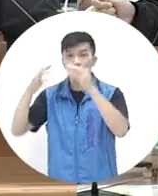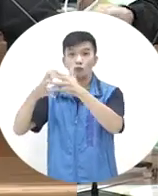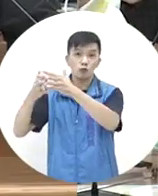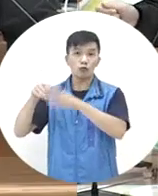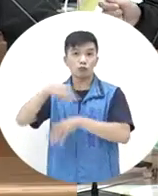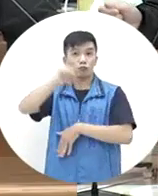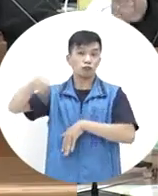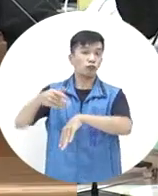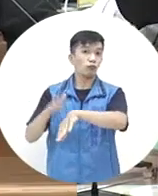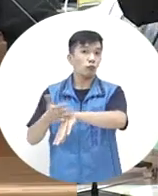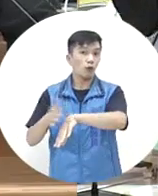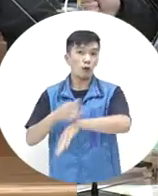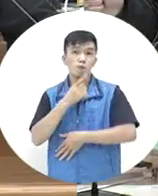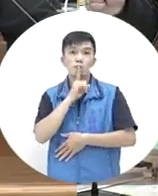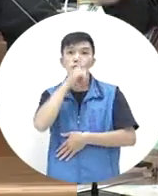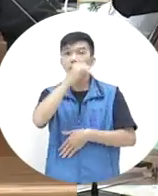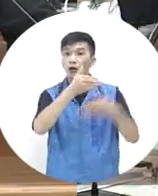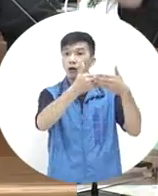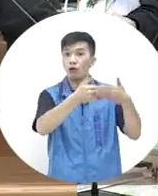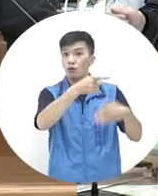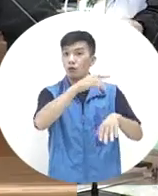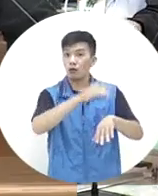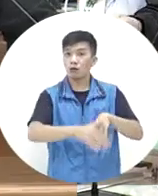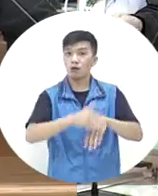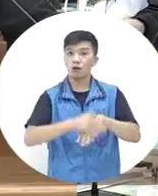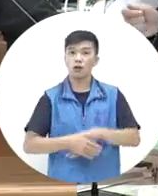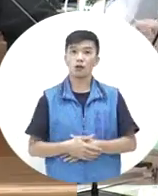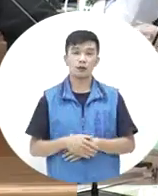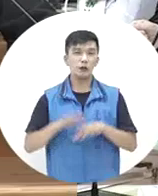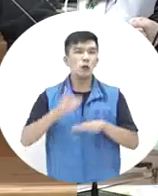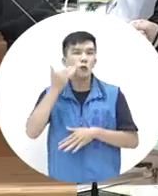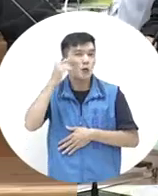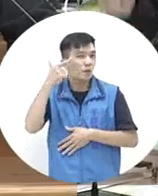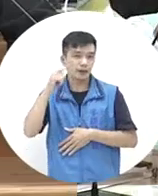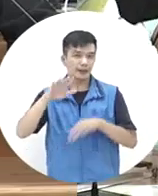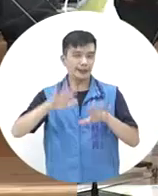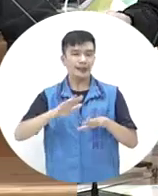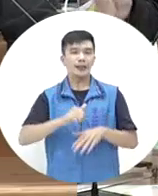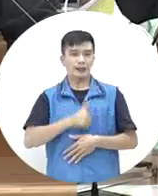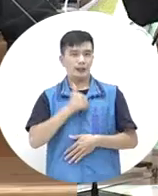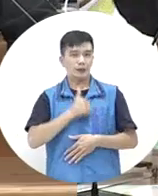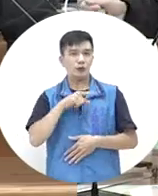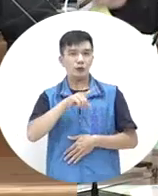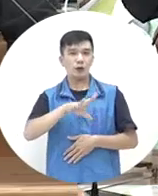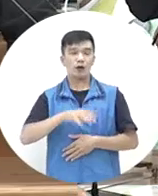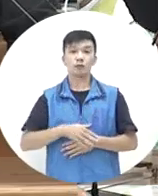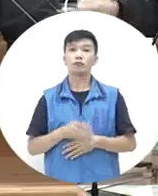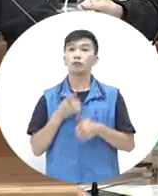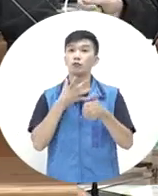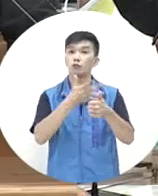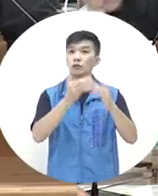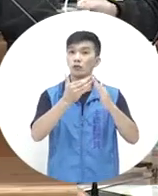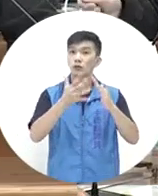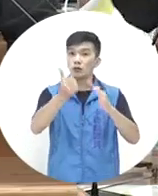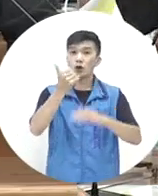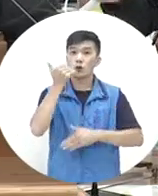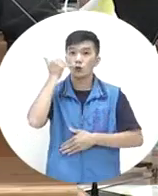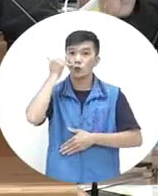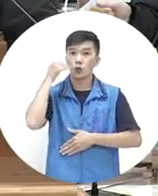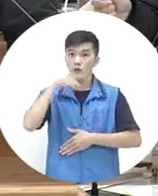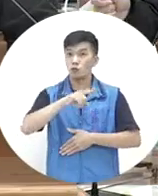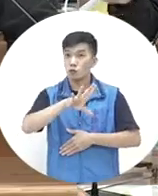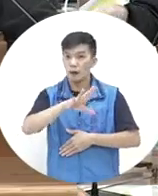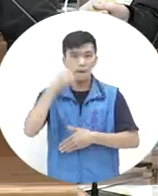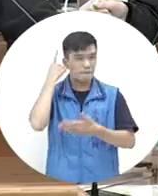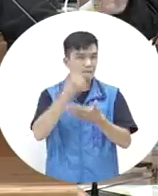会。所以呢，这个也不是如果，这个是现在进行式，所以我才会请市长说，现在已经有这个情形发生了，每天